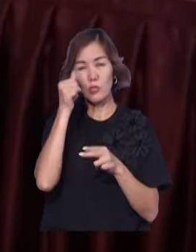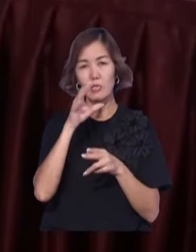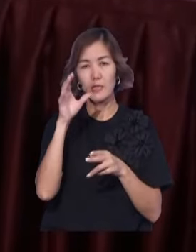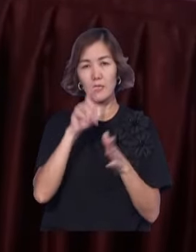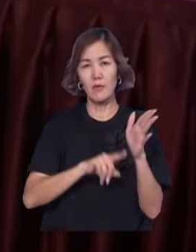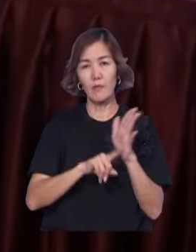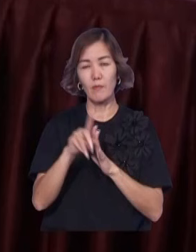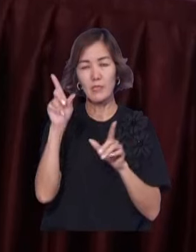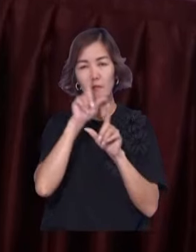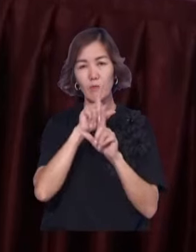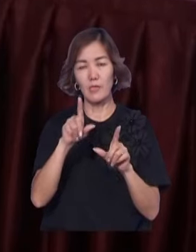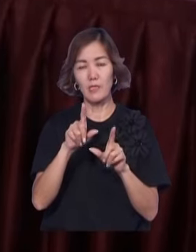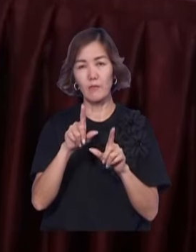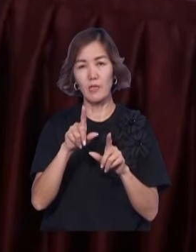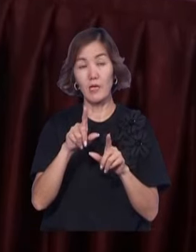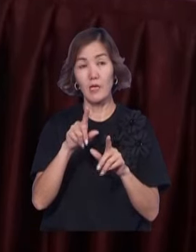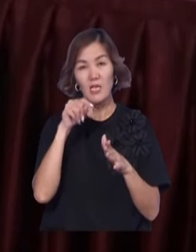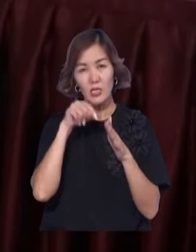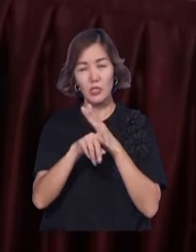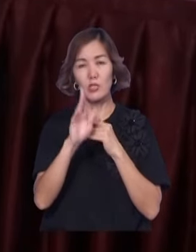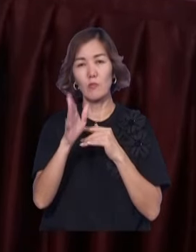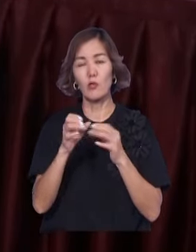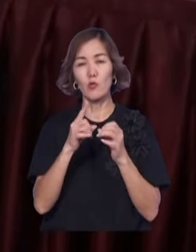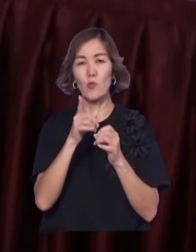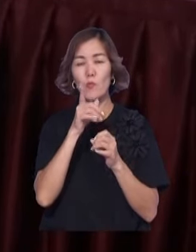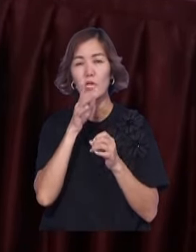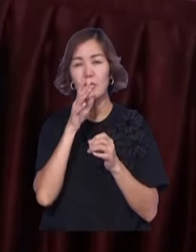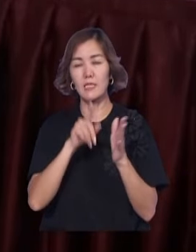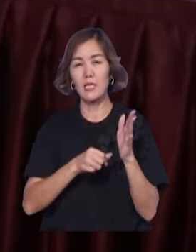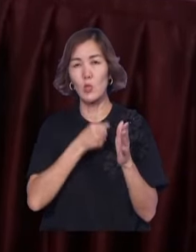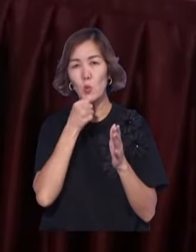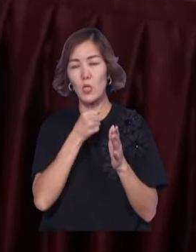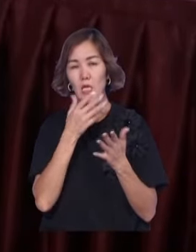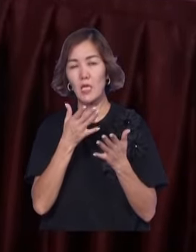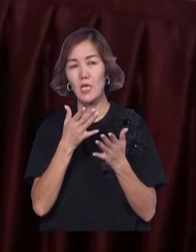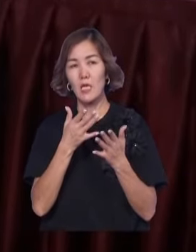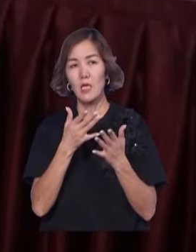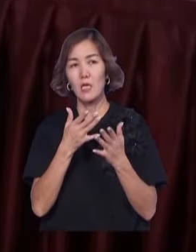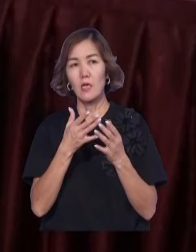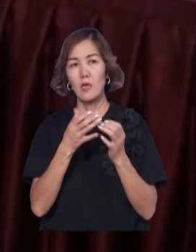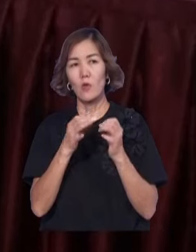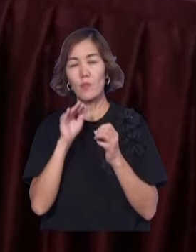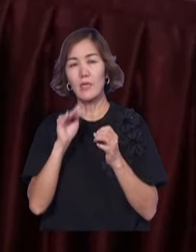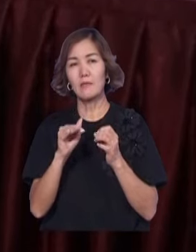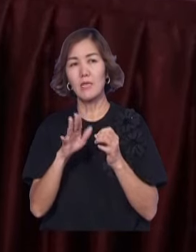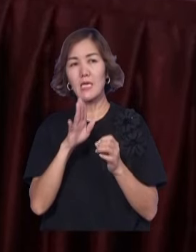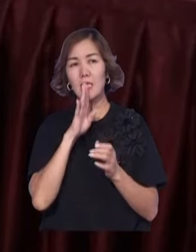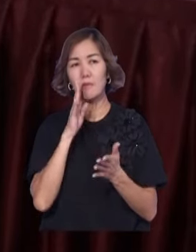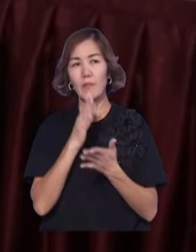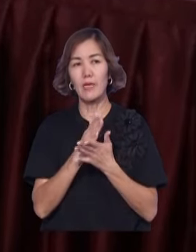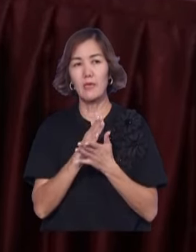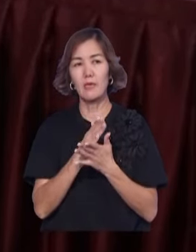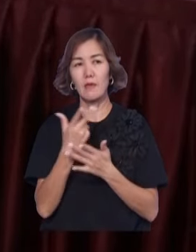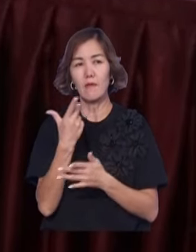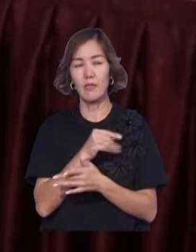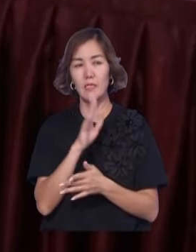айынан мектеп қабырғаларында жүргізеді. 11 жастағы қыз балалар, яғни Алматы облысы бойынша 15 000-нан астам қыз бала осы